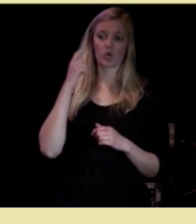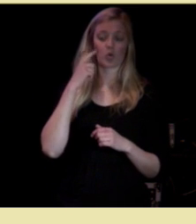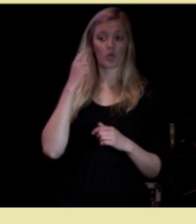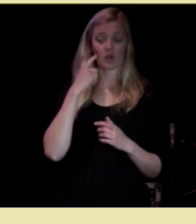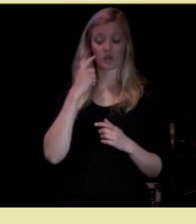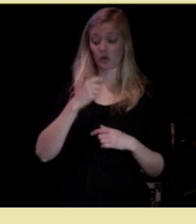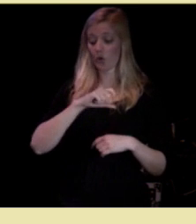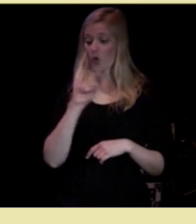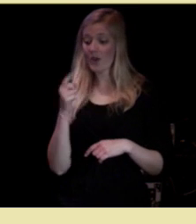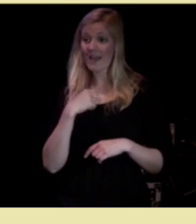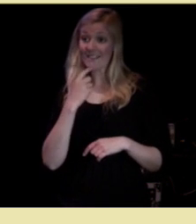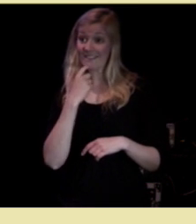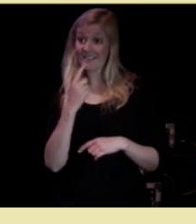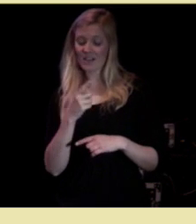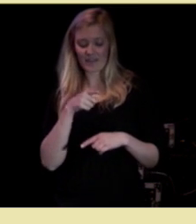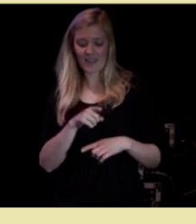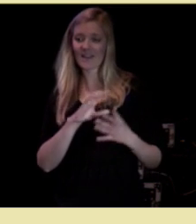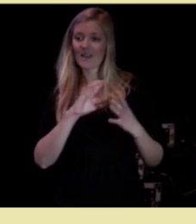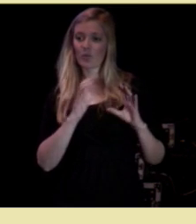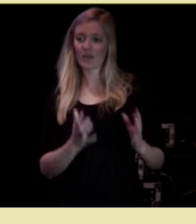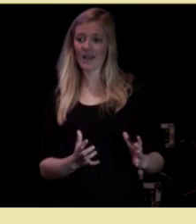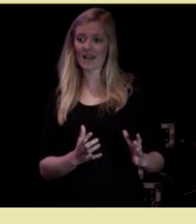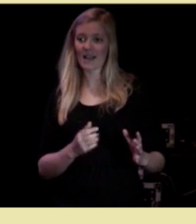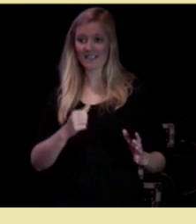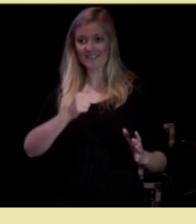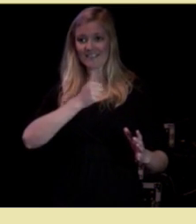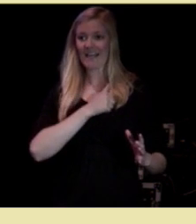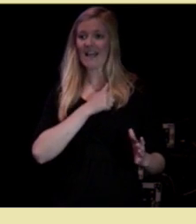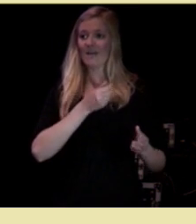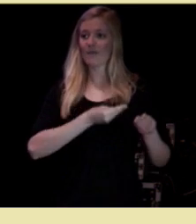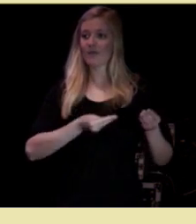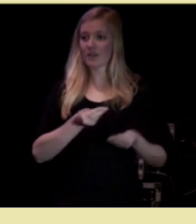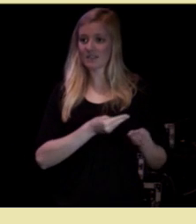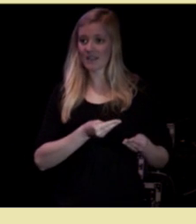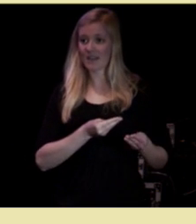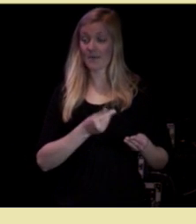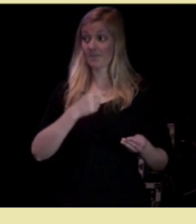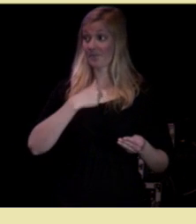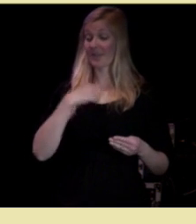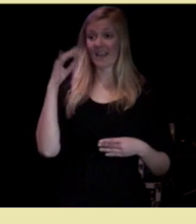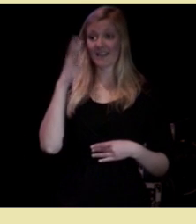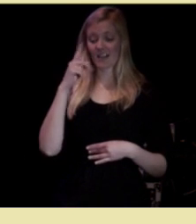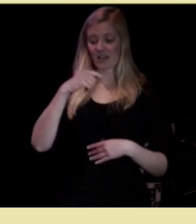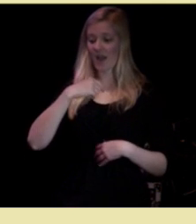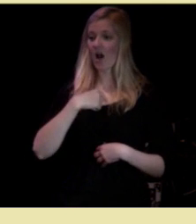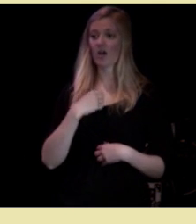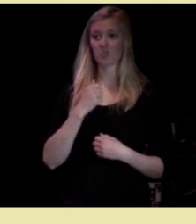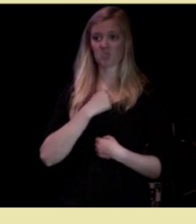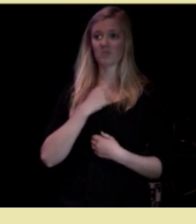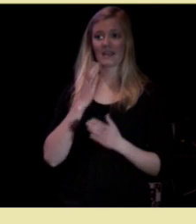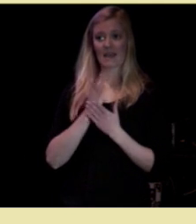sier at denne modellen selvfinansierende, så tenker jeg at jeg har mine ord I